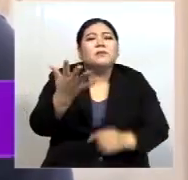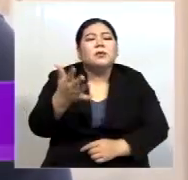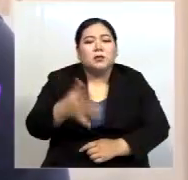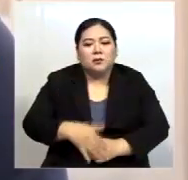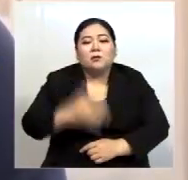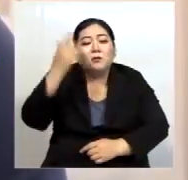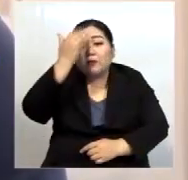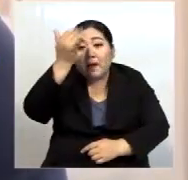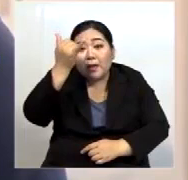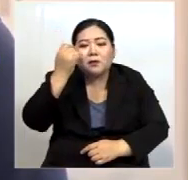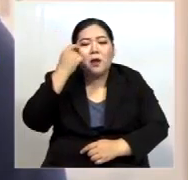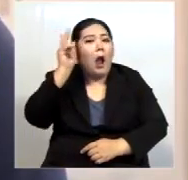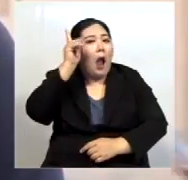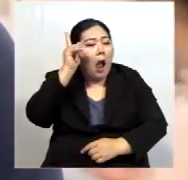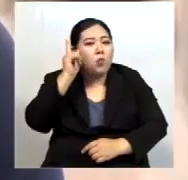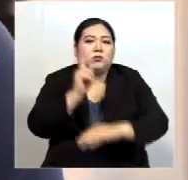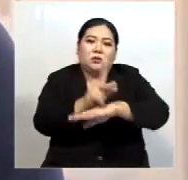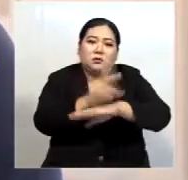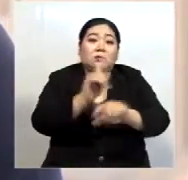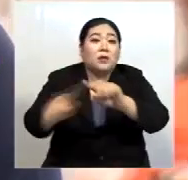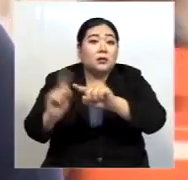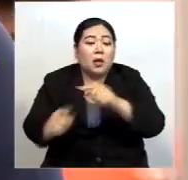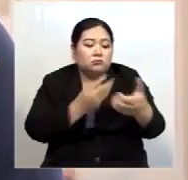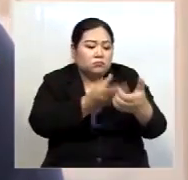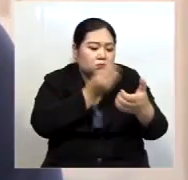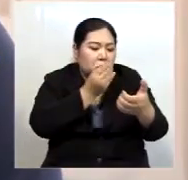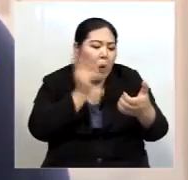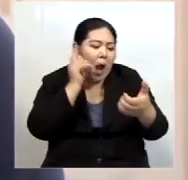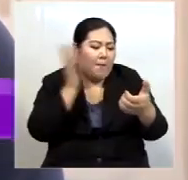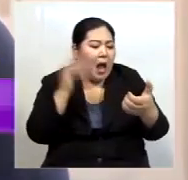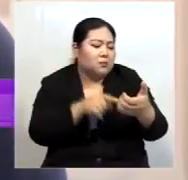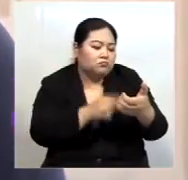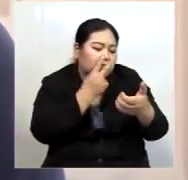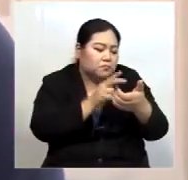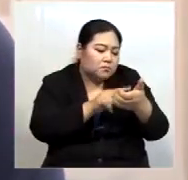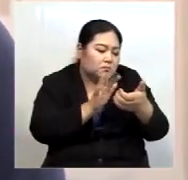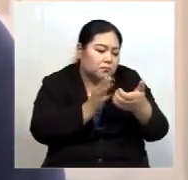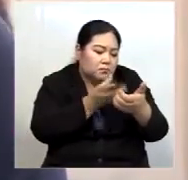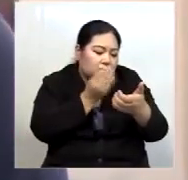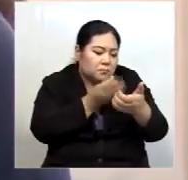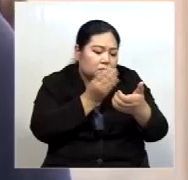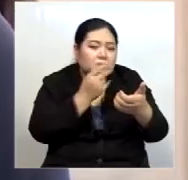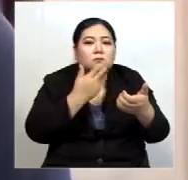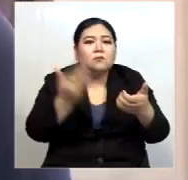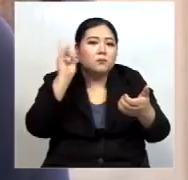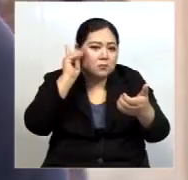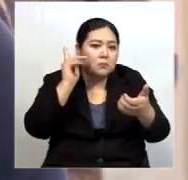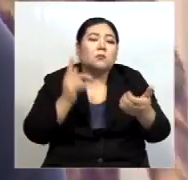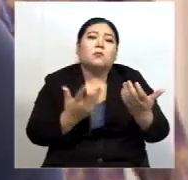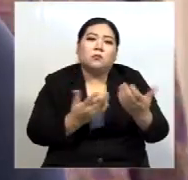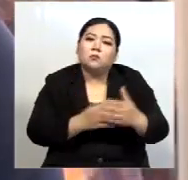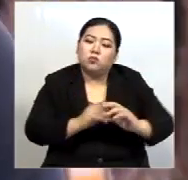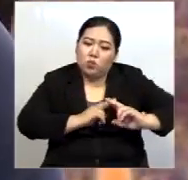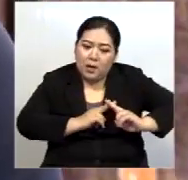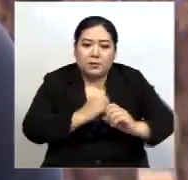ท่าไหร่เพราะว่าจริงๆแล้วข่าวในโซเชียลมีเดียเราก็มีพอสมควรนะครับเราก็ติดตามข่าวอยู่เรื่อยๆนะครับว่าอันไ